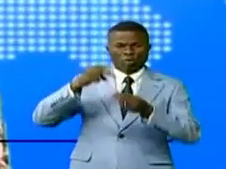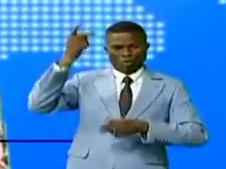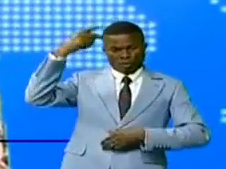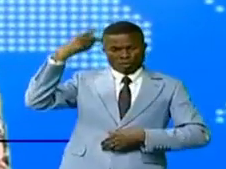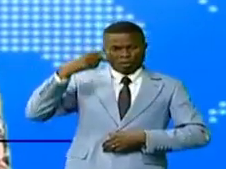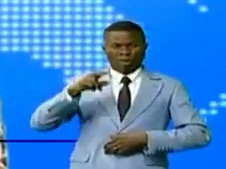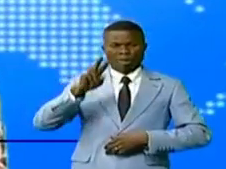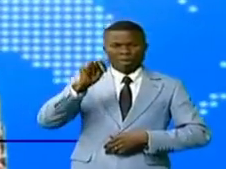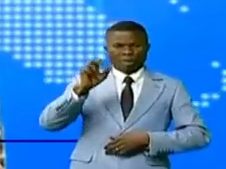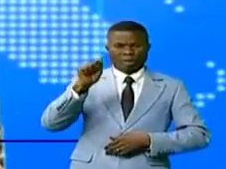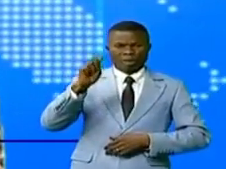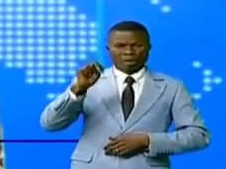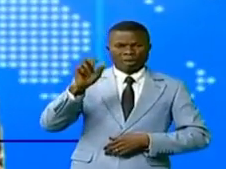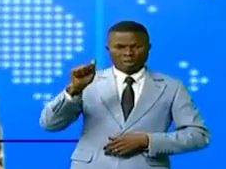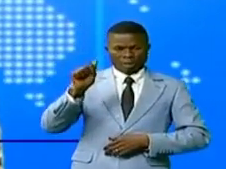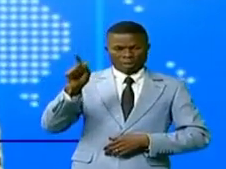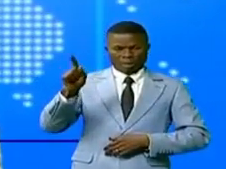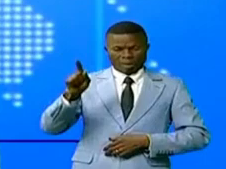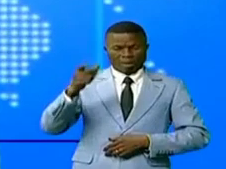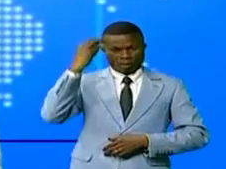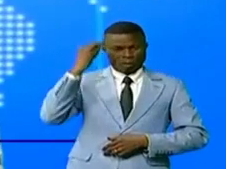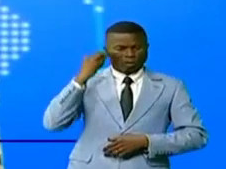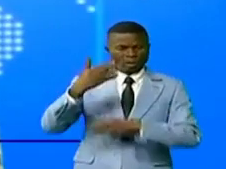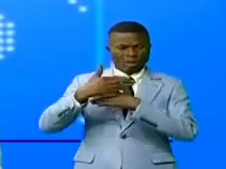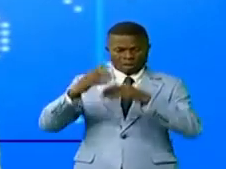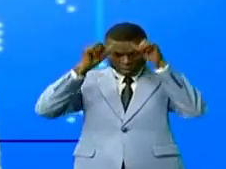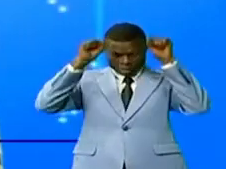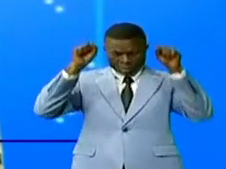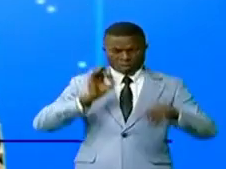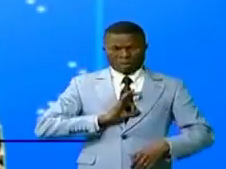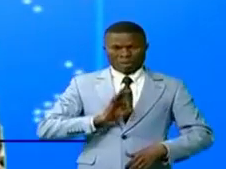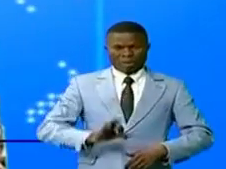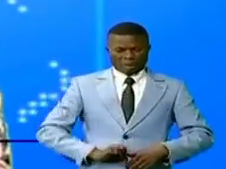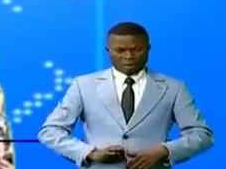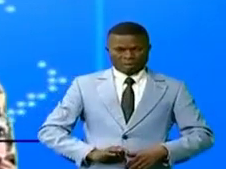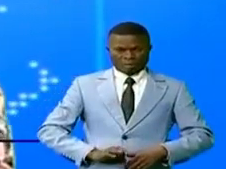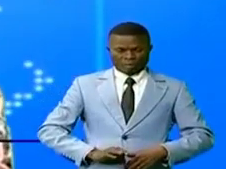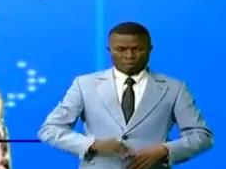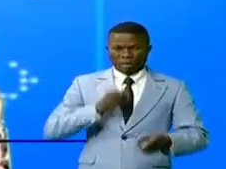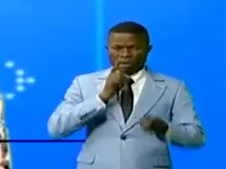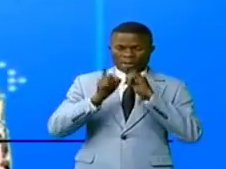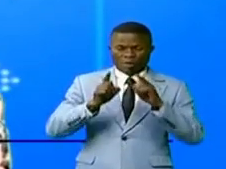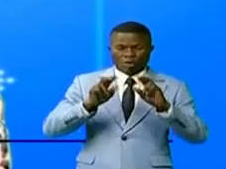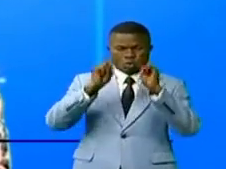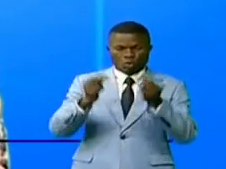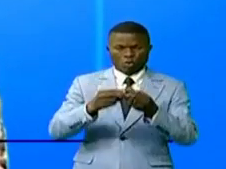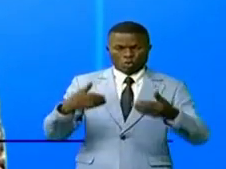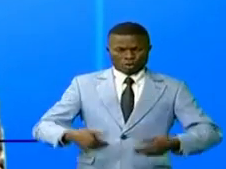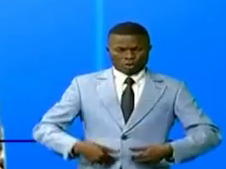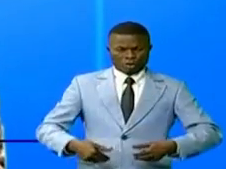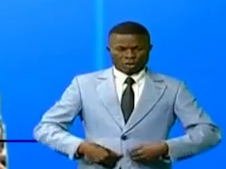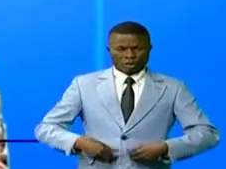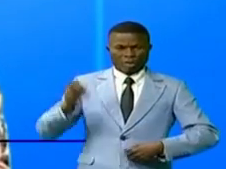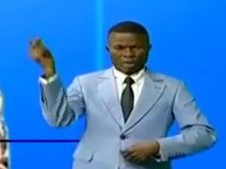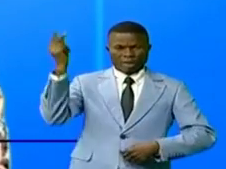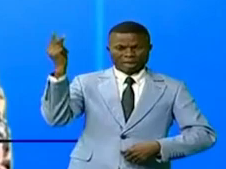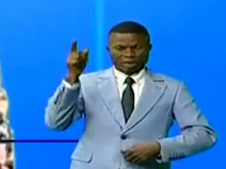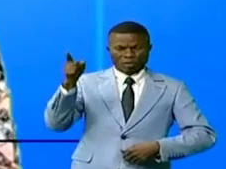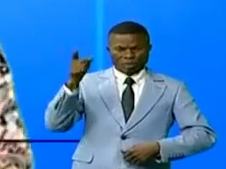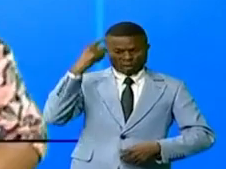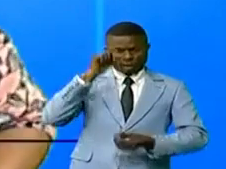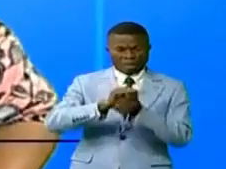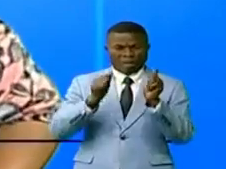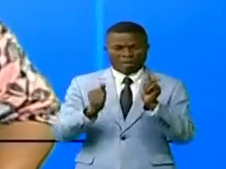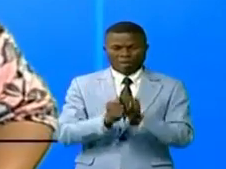Nana Manuanina. La ministre près le président de la République a échangé avec cette frange de la population sur des